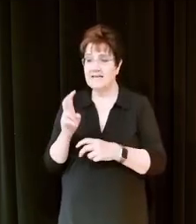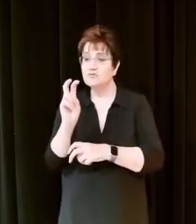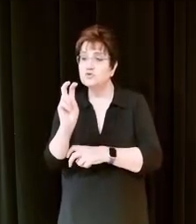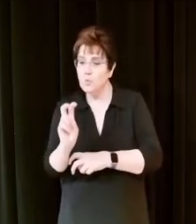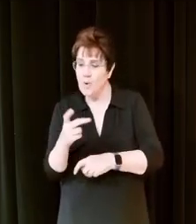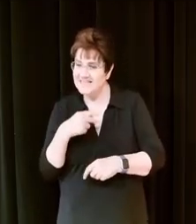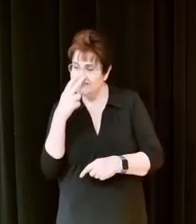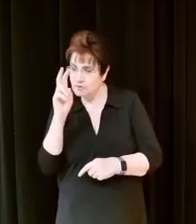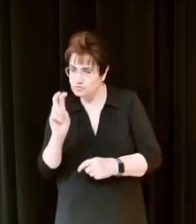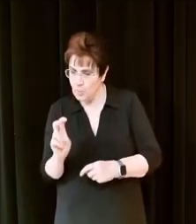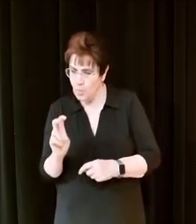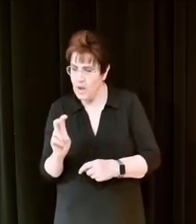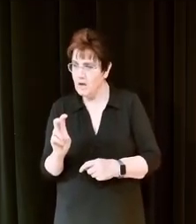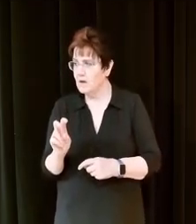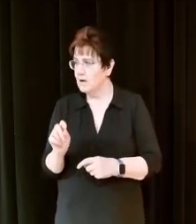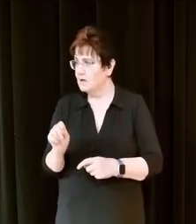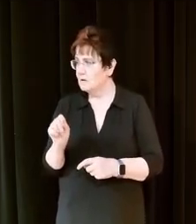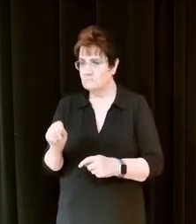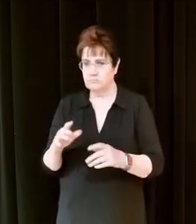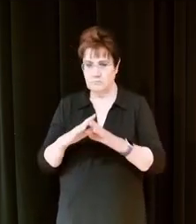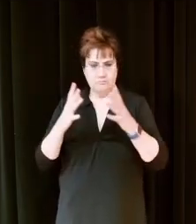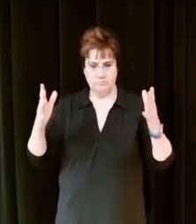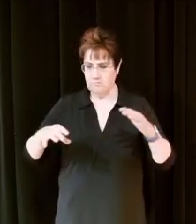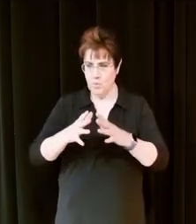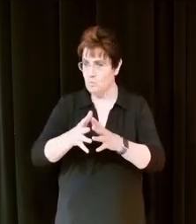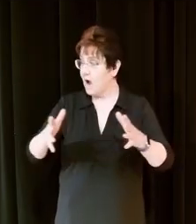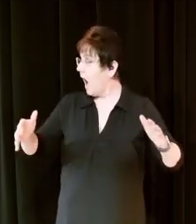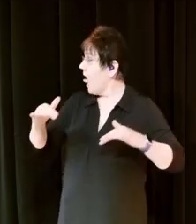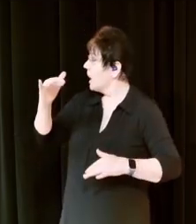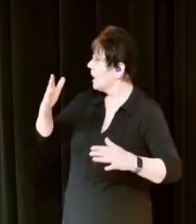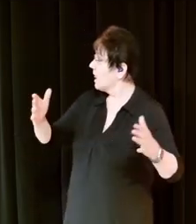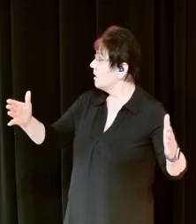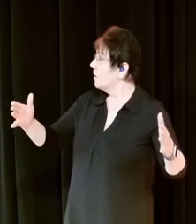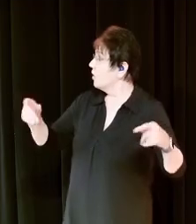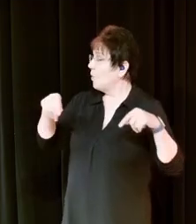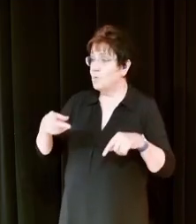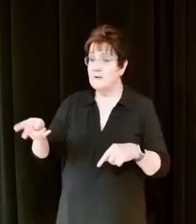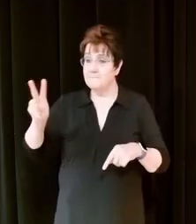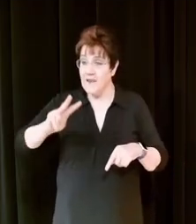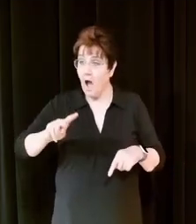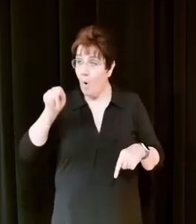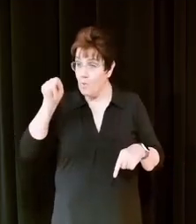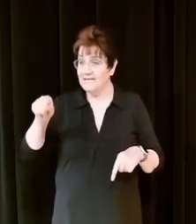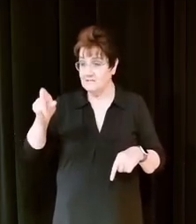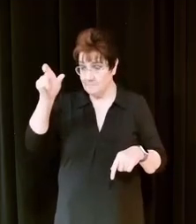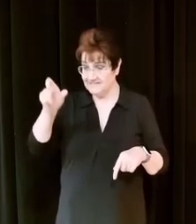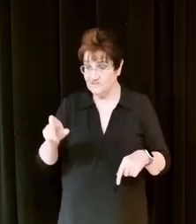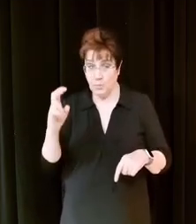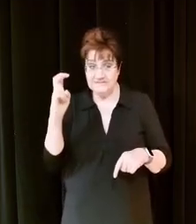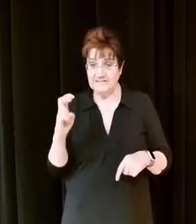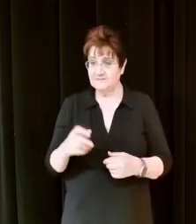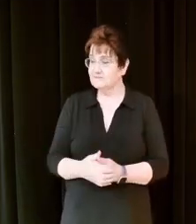Der Stuhl, der nimmt das ganze Bild ein und das große Blaue ist eine Person, die da drauf sitzt.